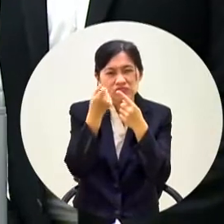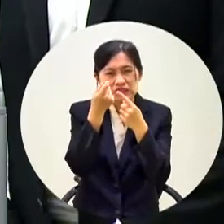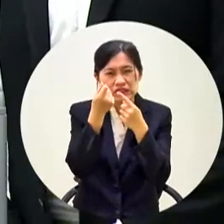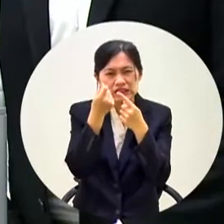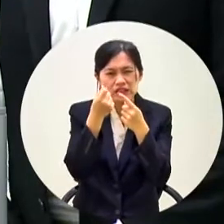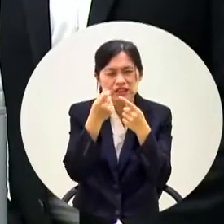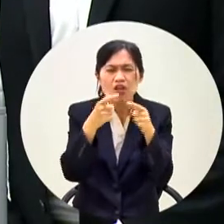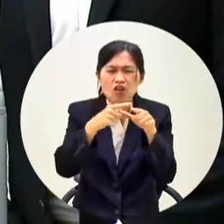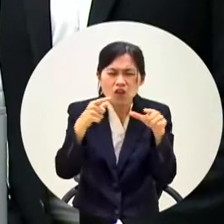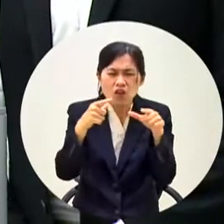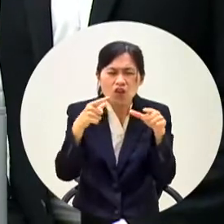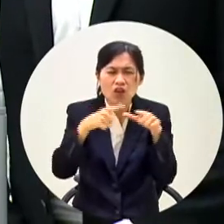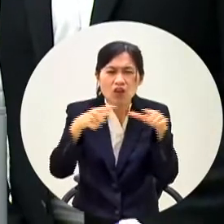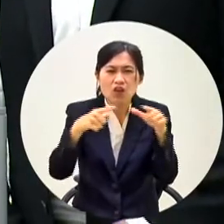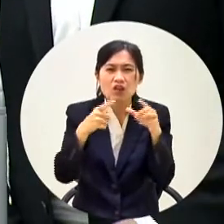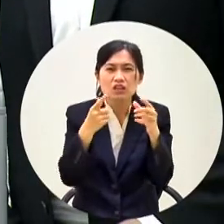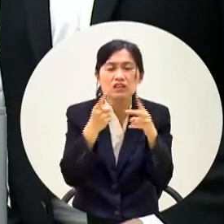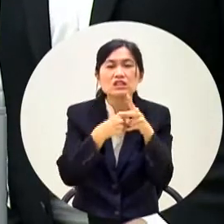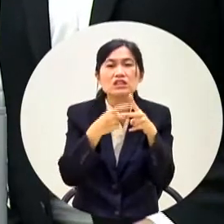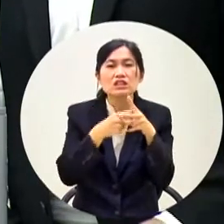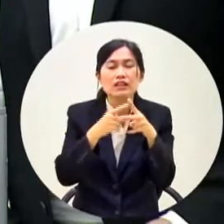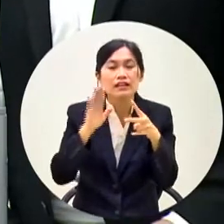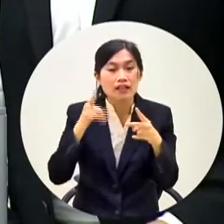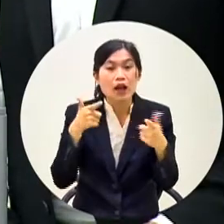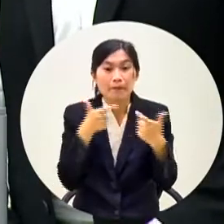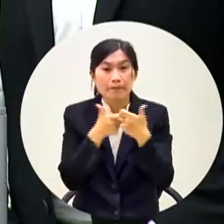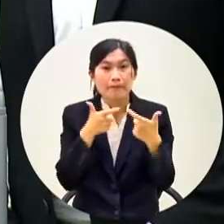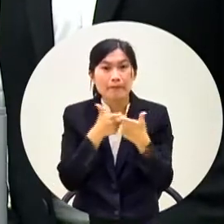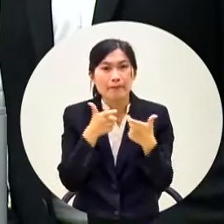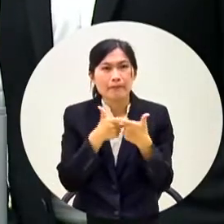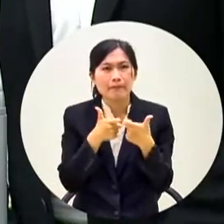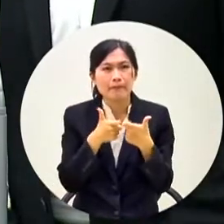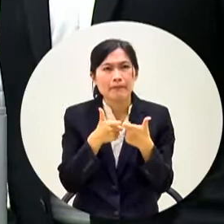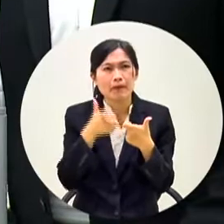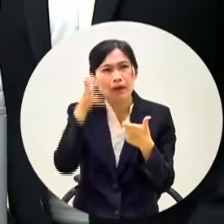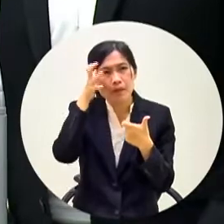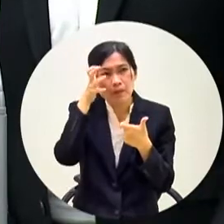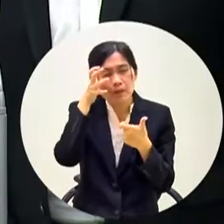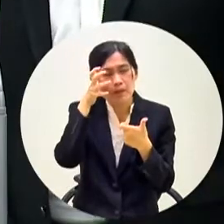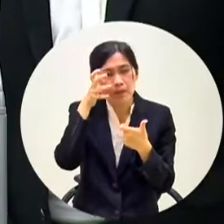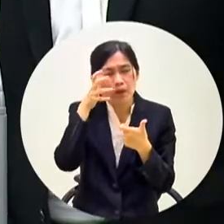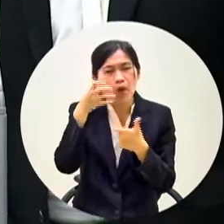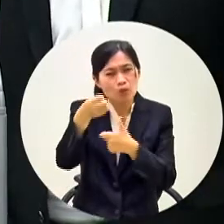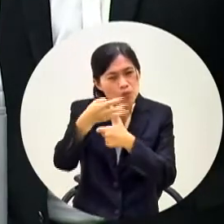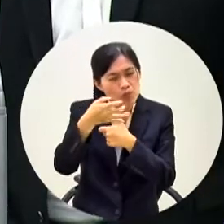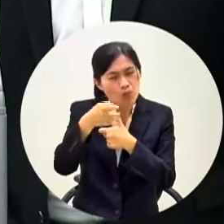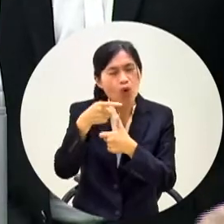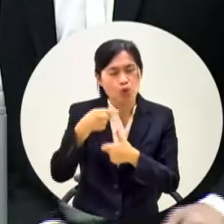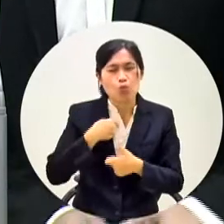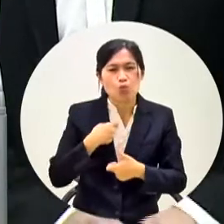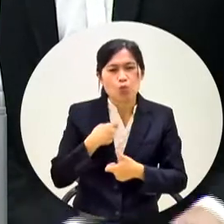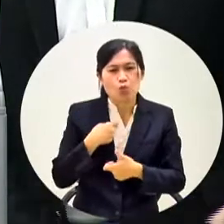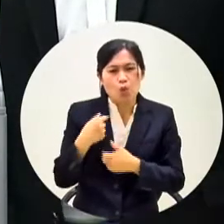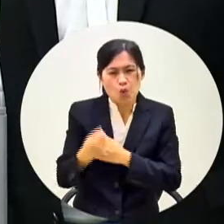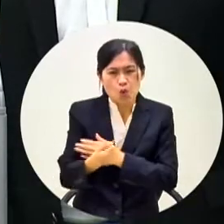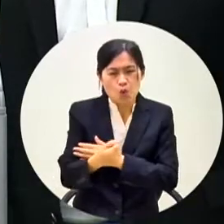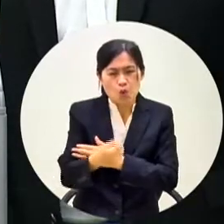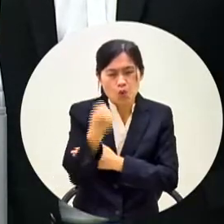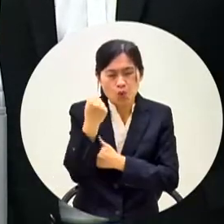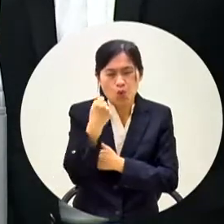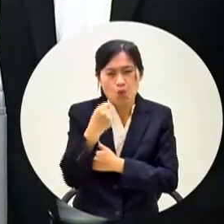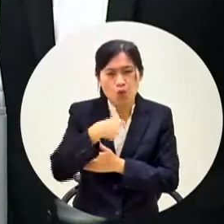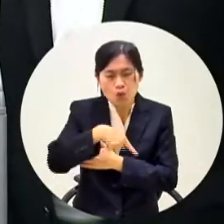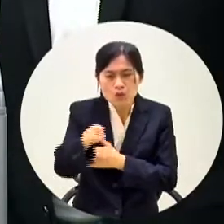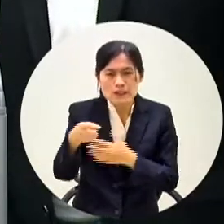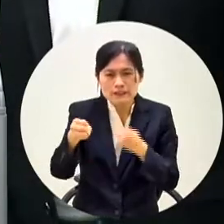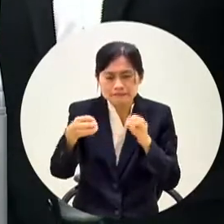济，啊，但是伊就是一个配合度家己的迄个渴望表达出来吼，啊，所以这部分我嘛是拢积极来跟迄个地主来进